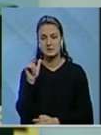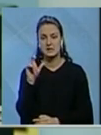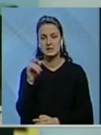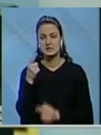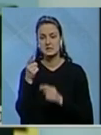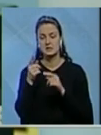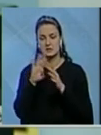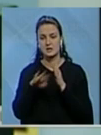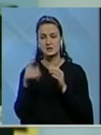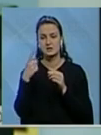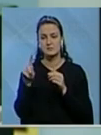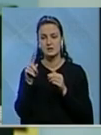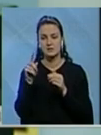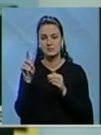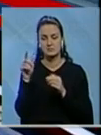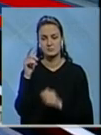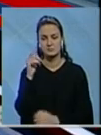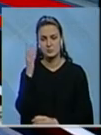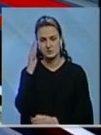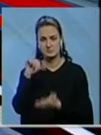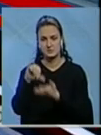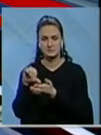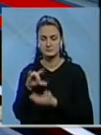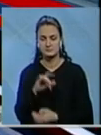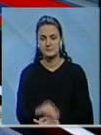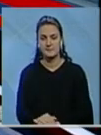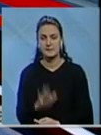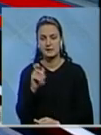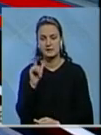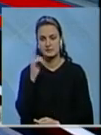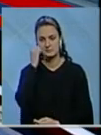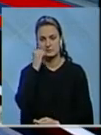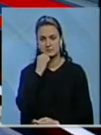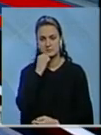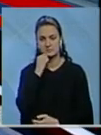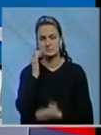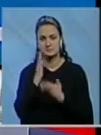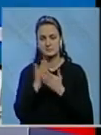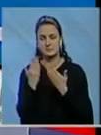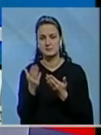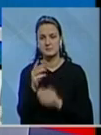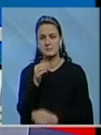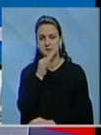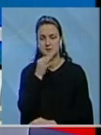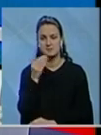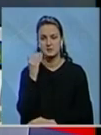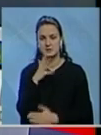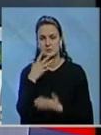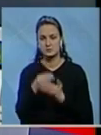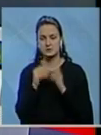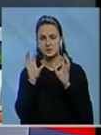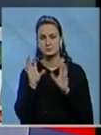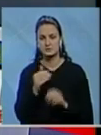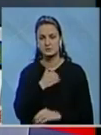გარდა უმრავლესობის სხვა რომელიმე წევრი. მადლობა ქეთი. ქეთი ქაშაკაშვილი საუბრობდა პირდაპირ ეთერში. მანამდე კი საკუთარი